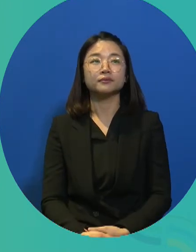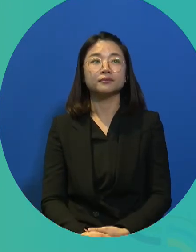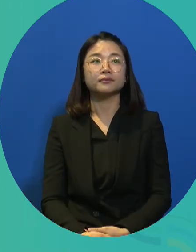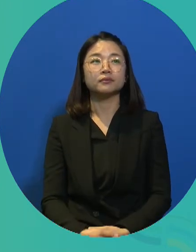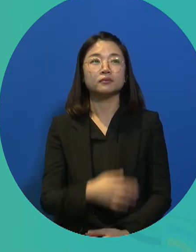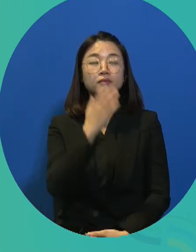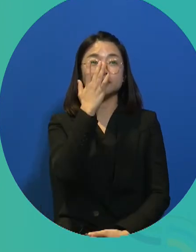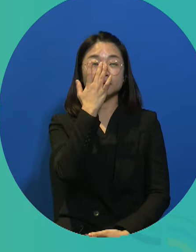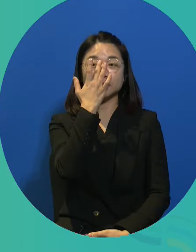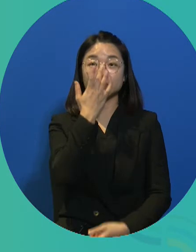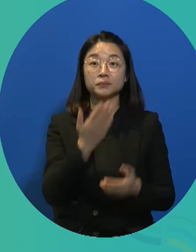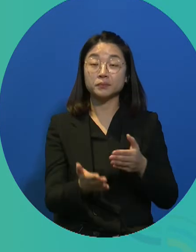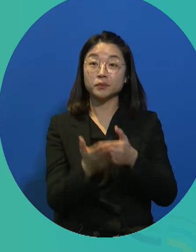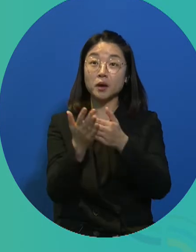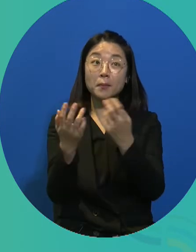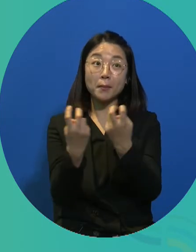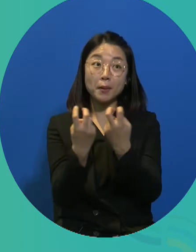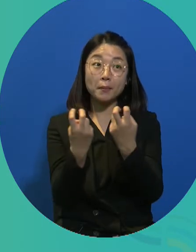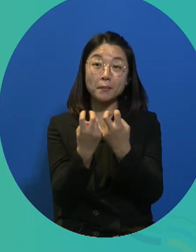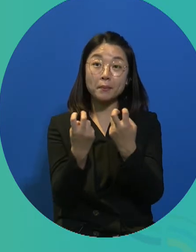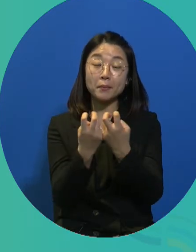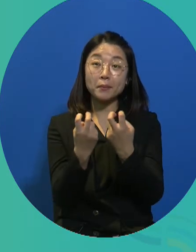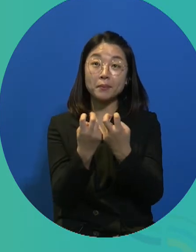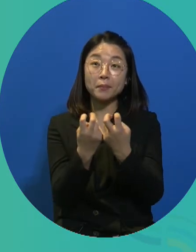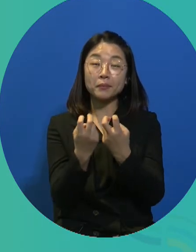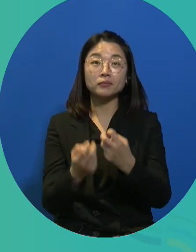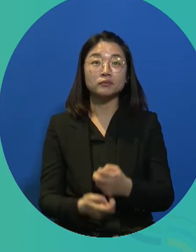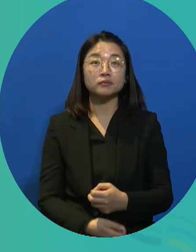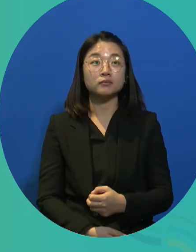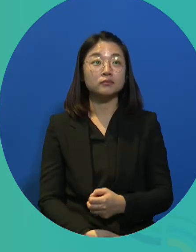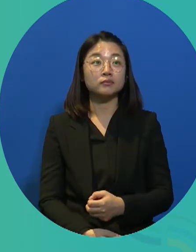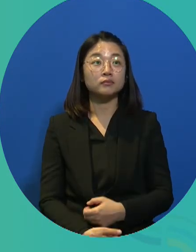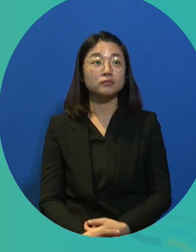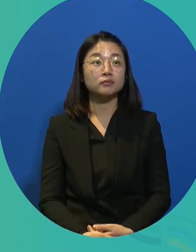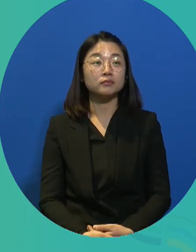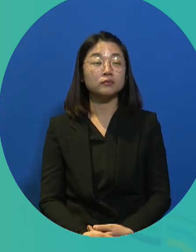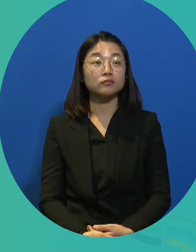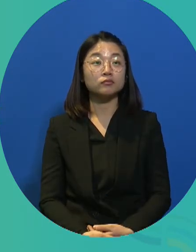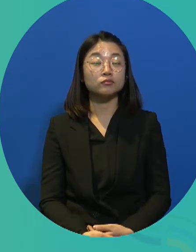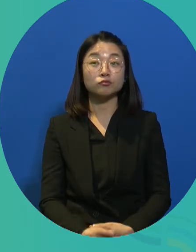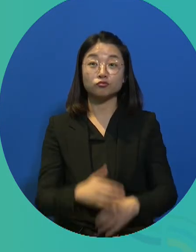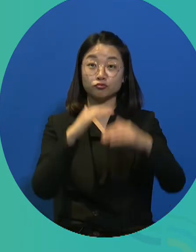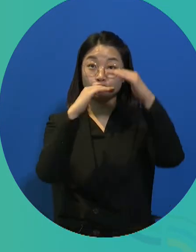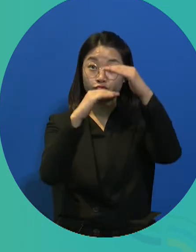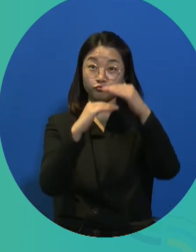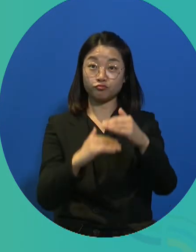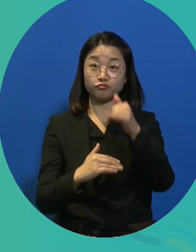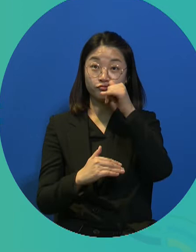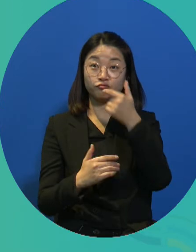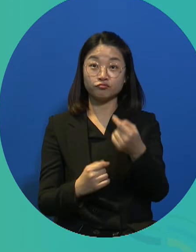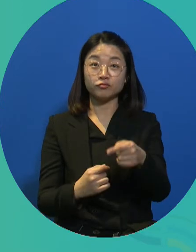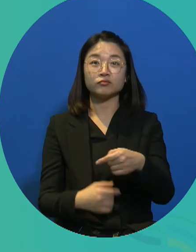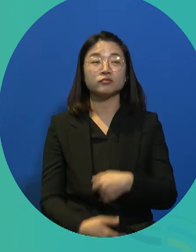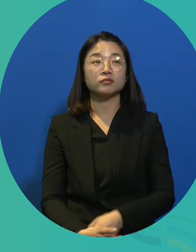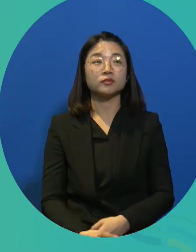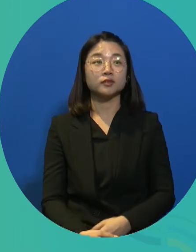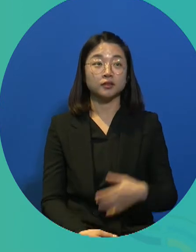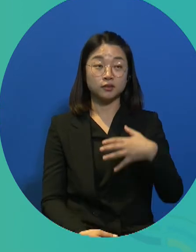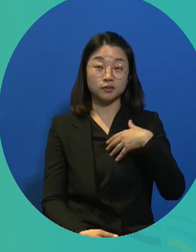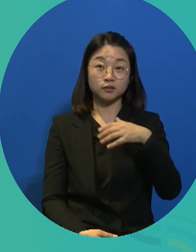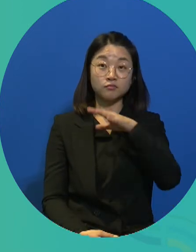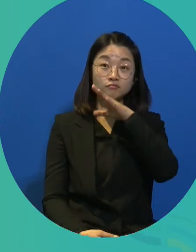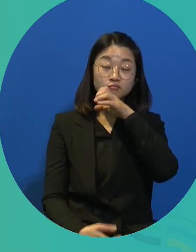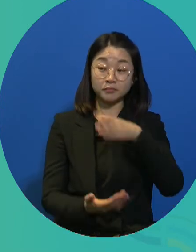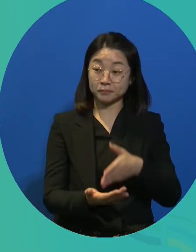개인 진정 절차는 지금 보시는 것 같은 순서로 이루어지는데요. 말씀드린 것과 같이 진정을